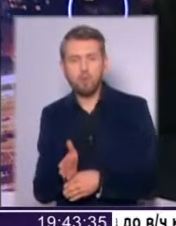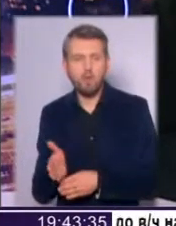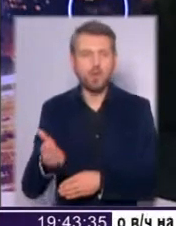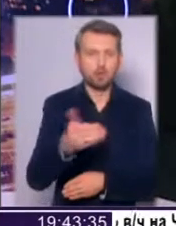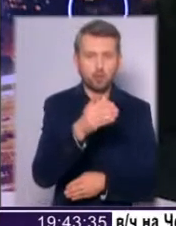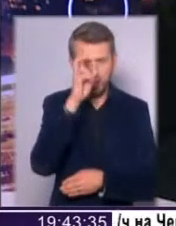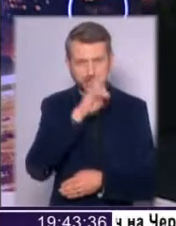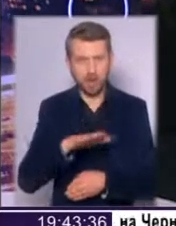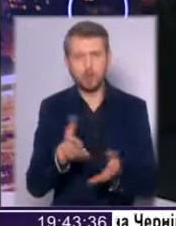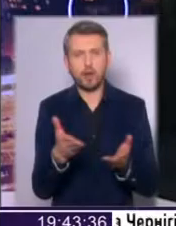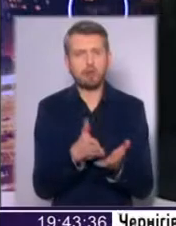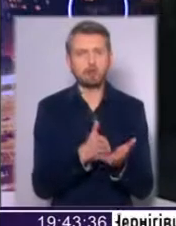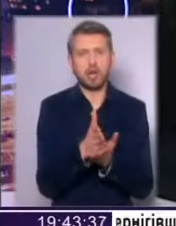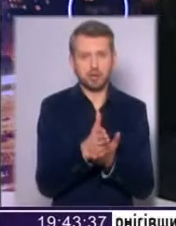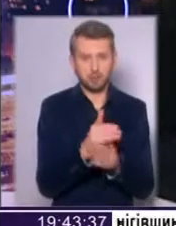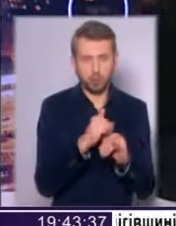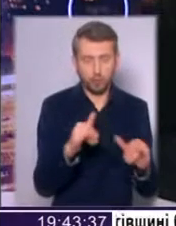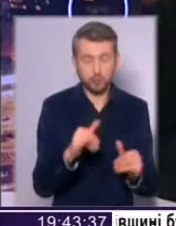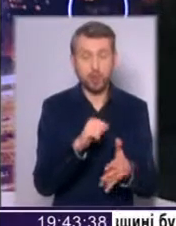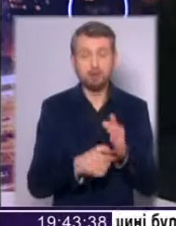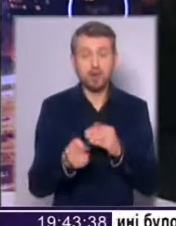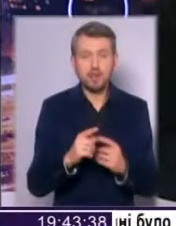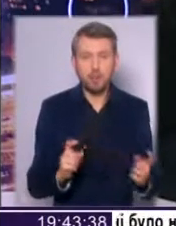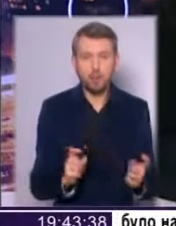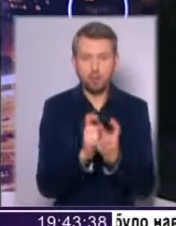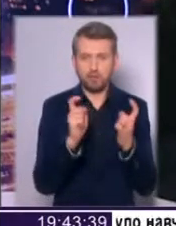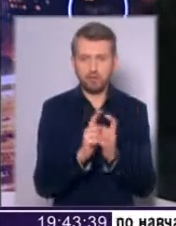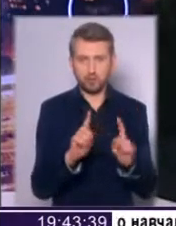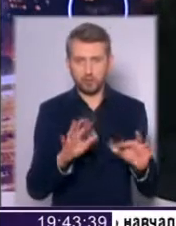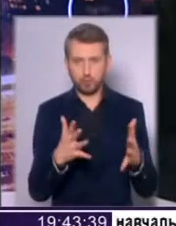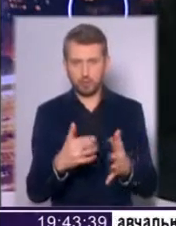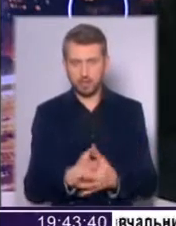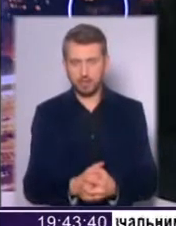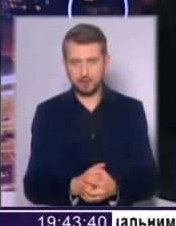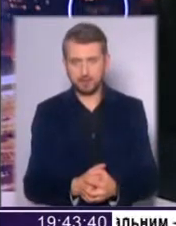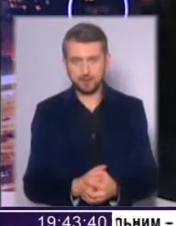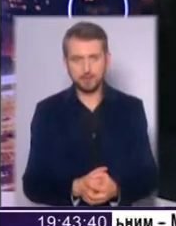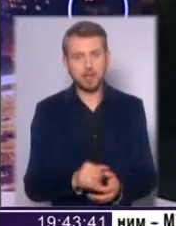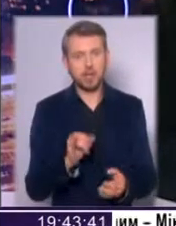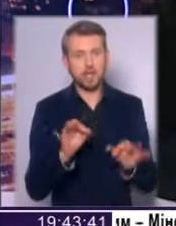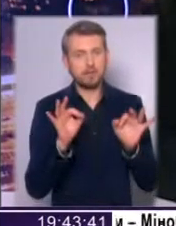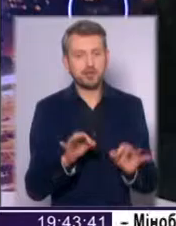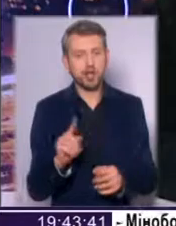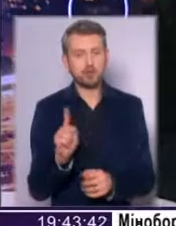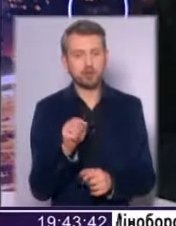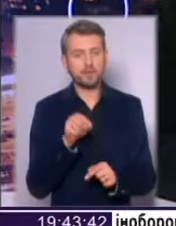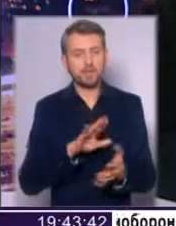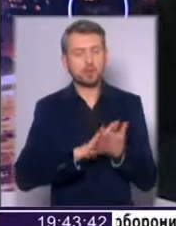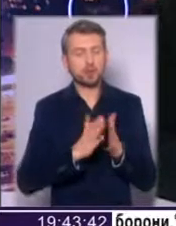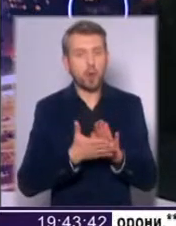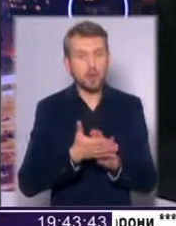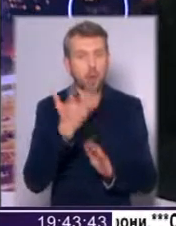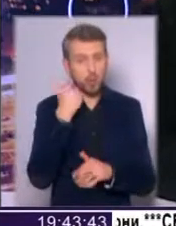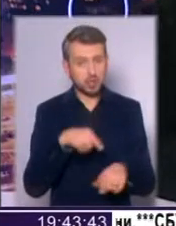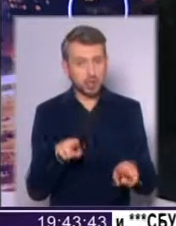напрямку розвитку, через це і відбувається конфлікт, який відбувається. І звичайно, що в цій ситуації, коли